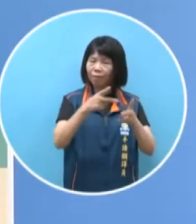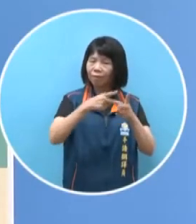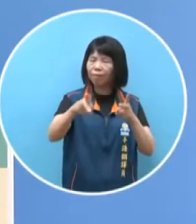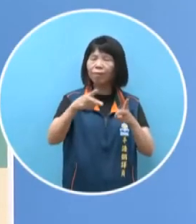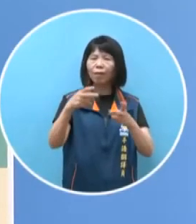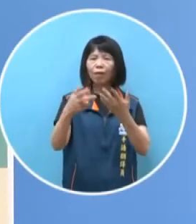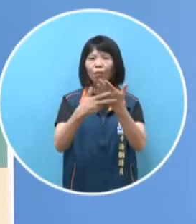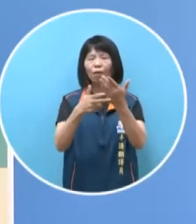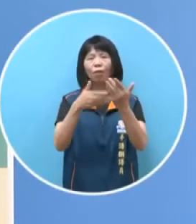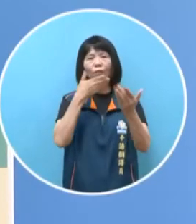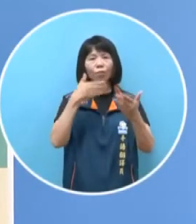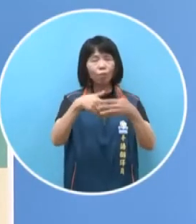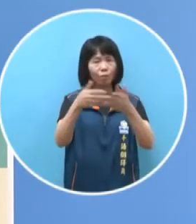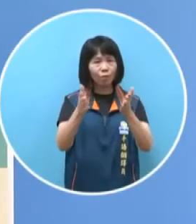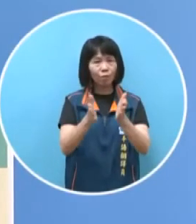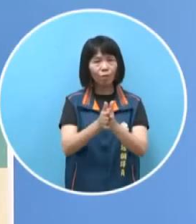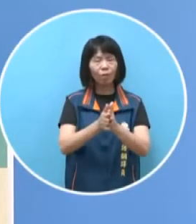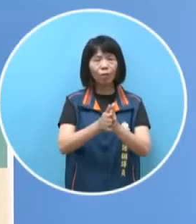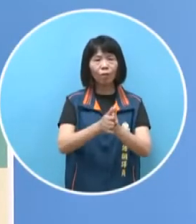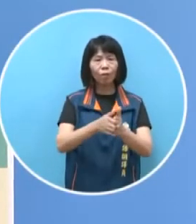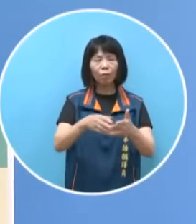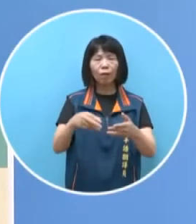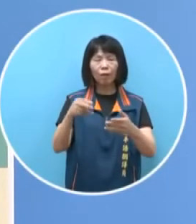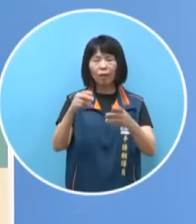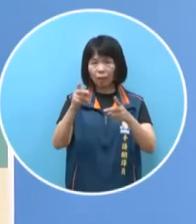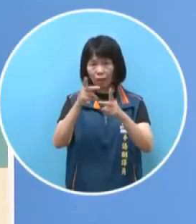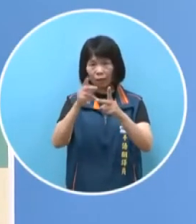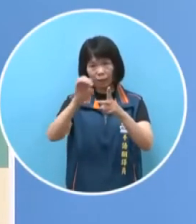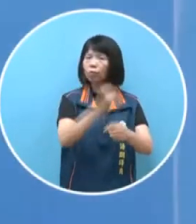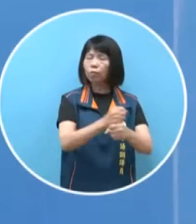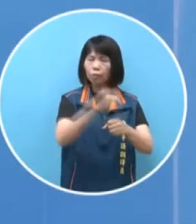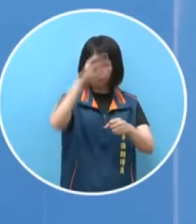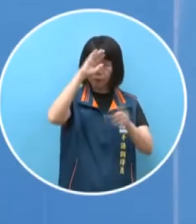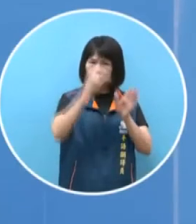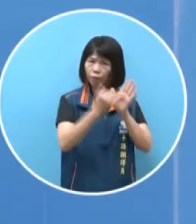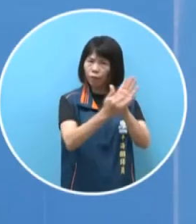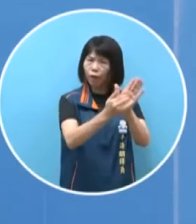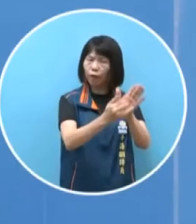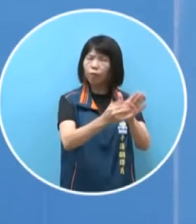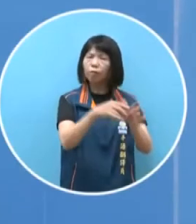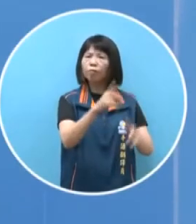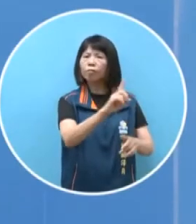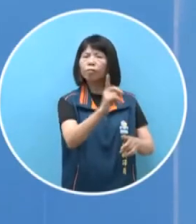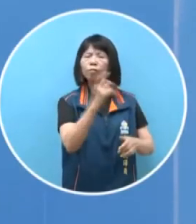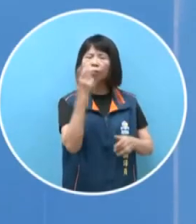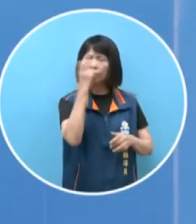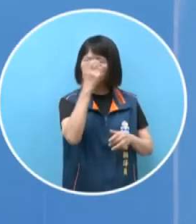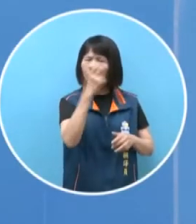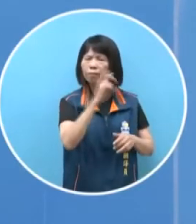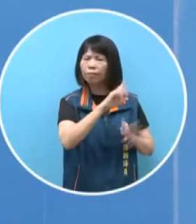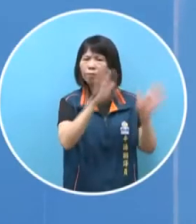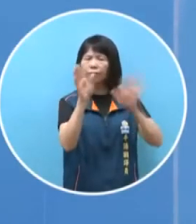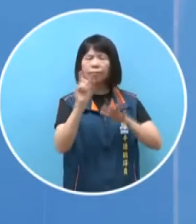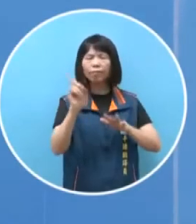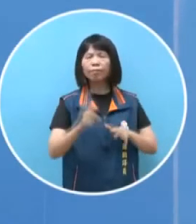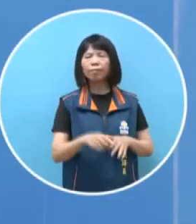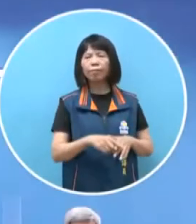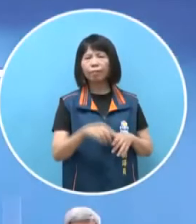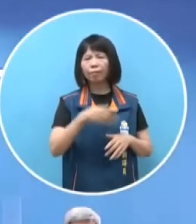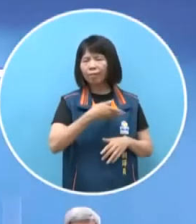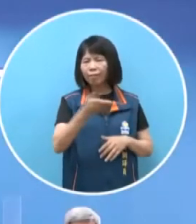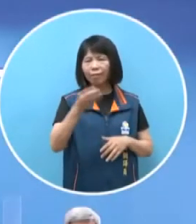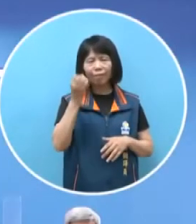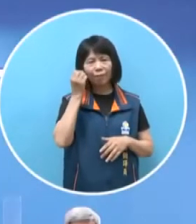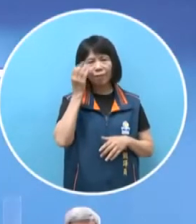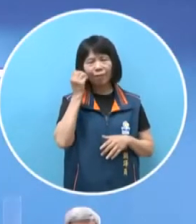福部在网站上所列的邮政信箱就可以了。 最后，县长也在记者会上说，17号秀林将会开